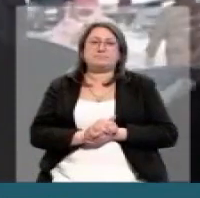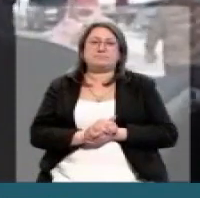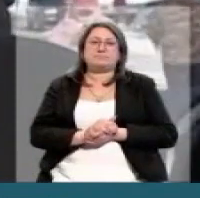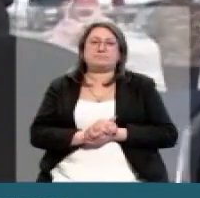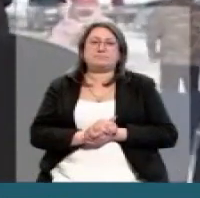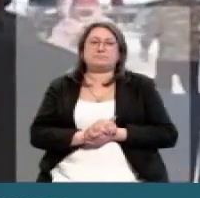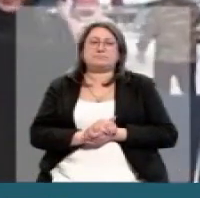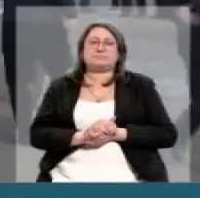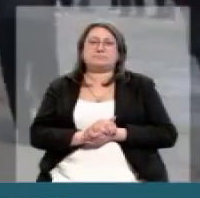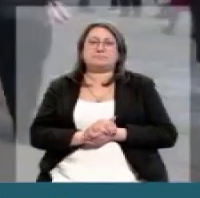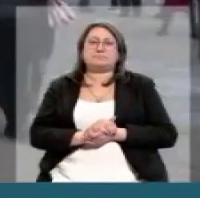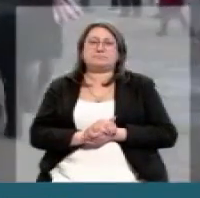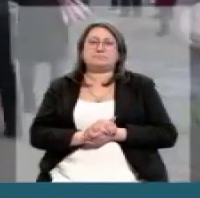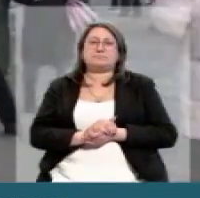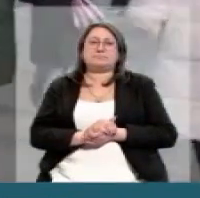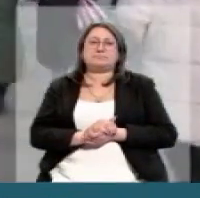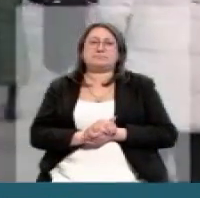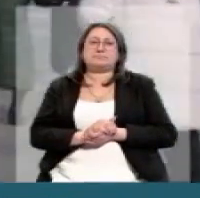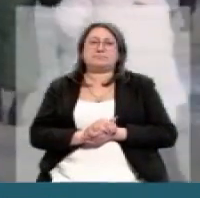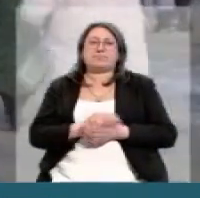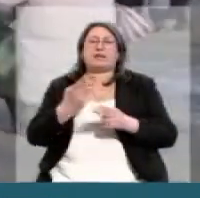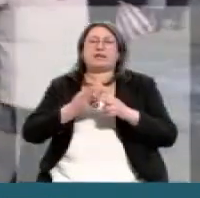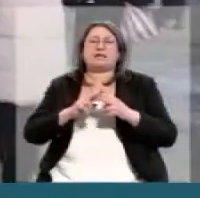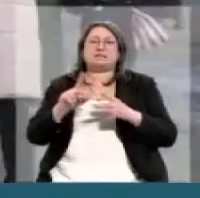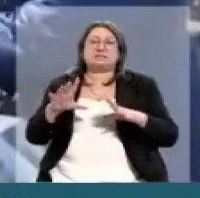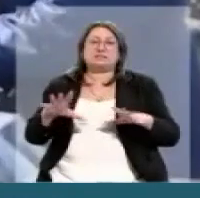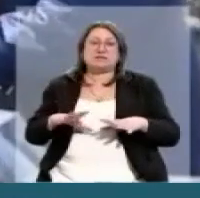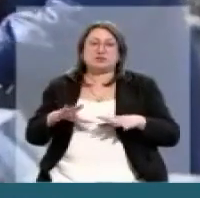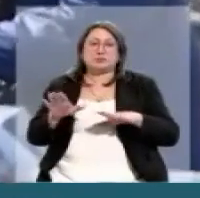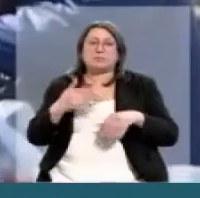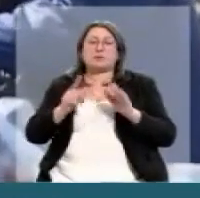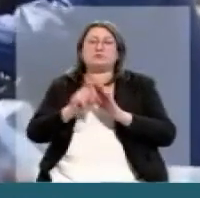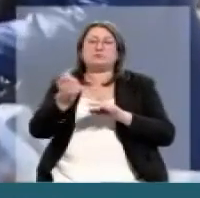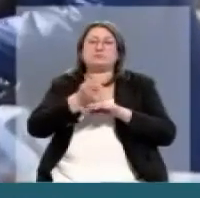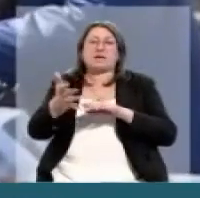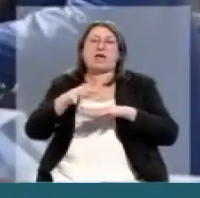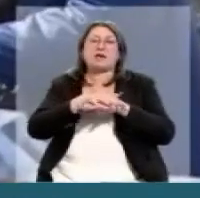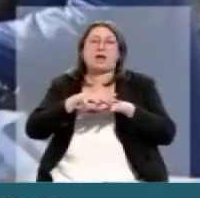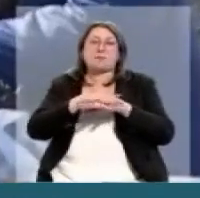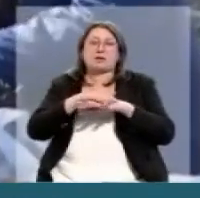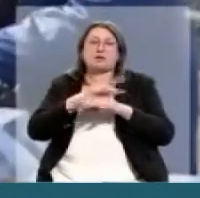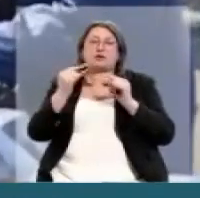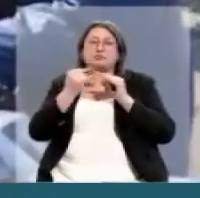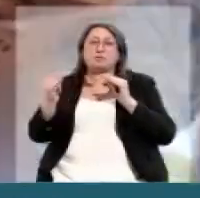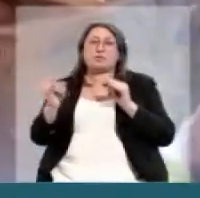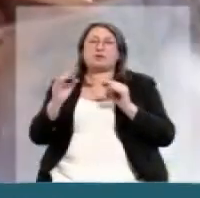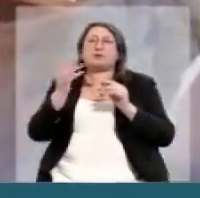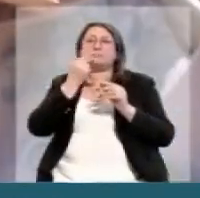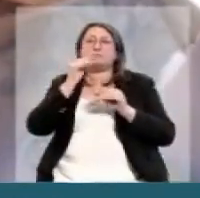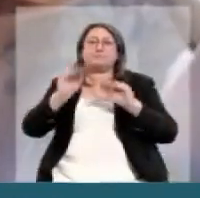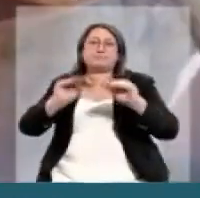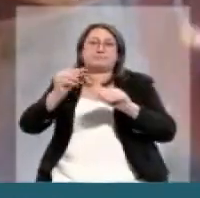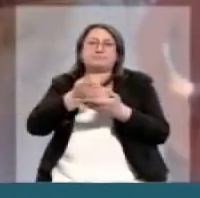жылда-жылда осындай іс-шараларды өткізіп отырамыз деп. Одан әрі мерекелік жәрмеңкеге кезек берілді. Ұлттық тағам мен түрлі тәттілерге толы дастарханмен